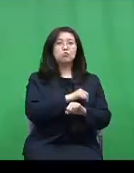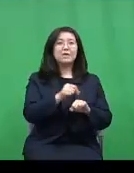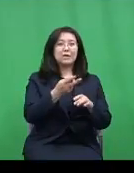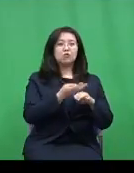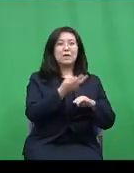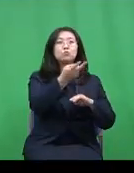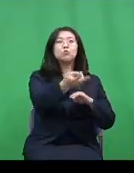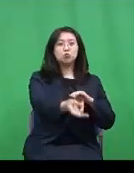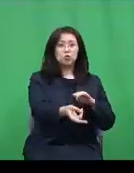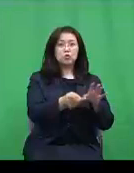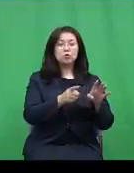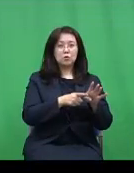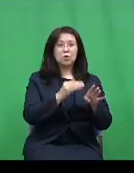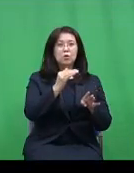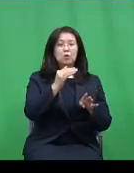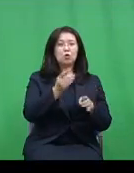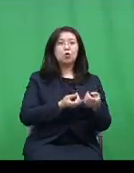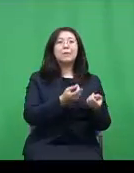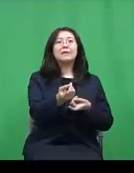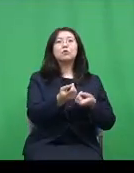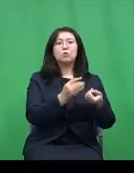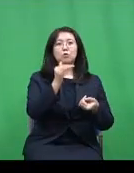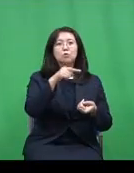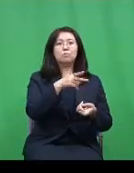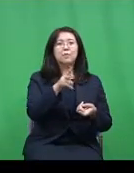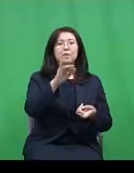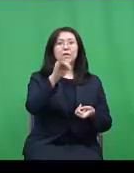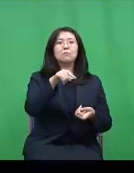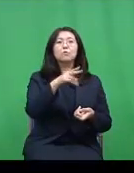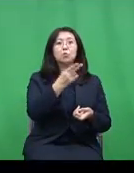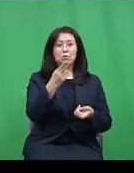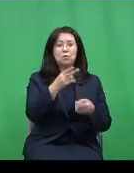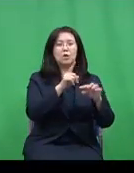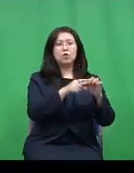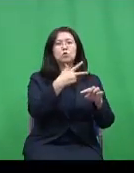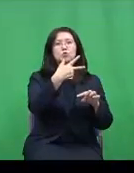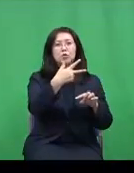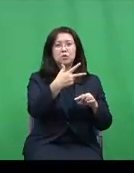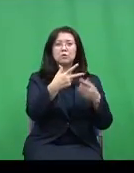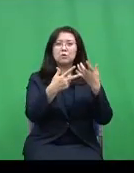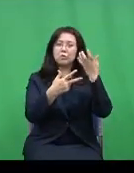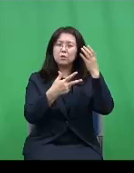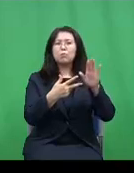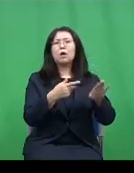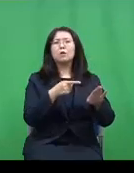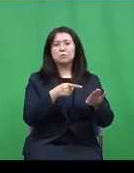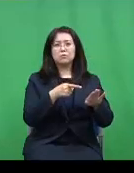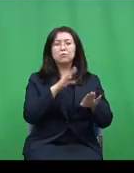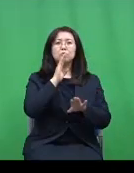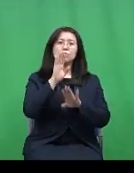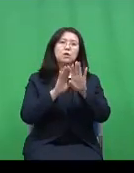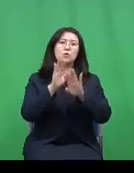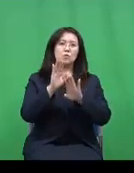つが、残念ながら、中止ということもあり得ると。こういうことですね。今の状態では。ただ、今後まだ、